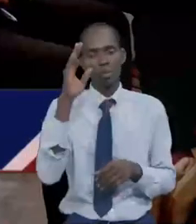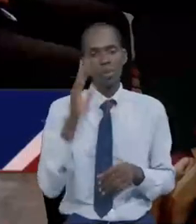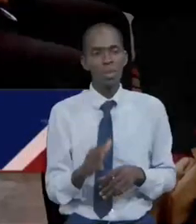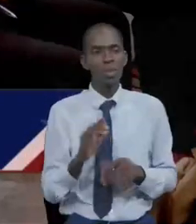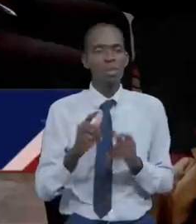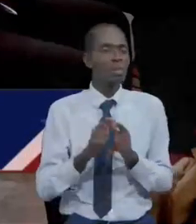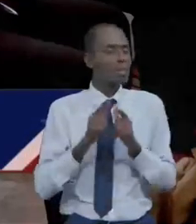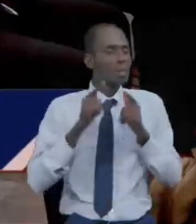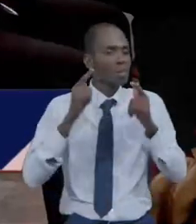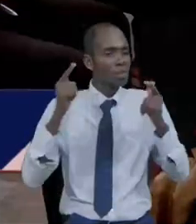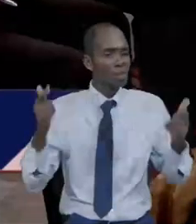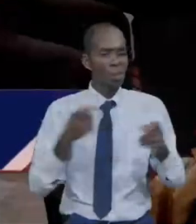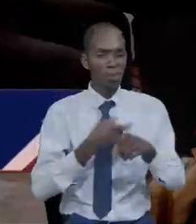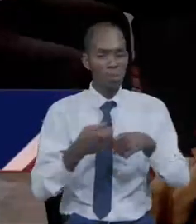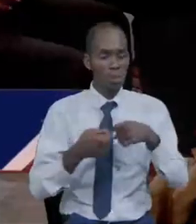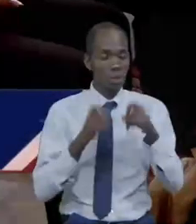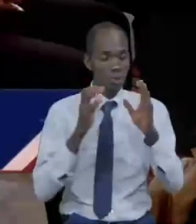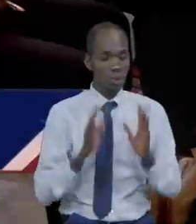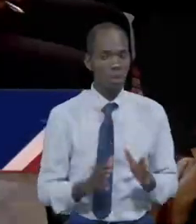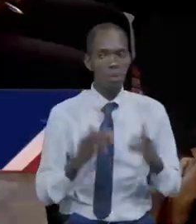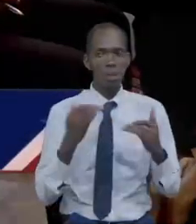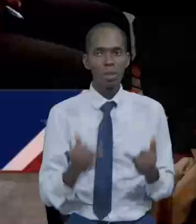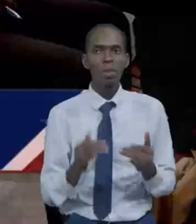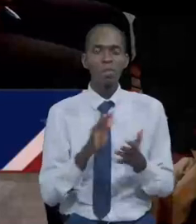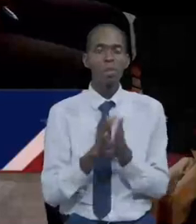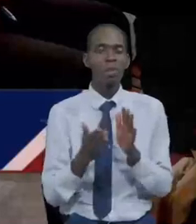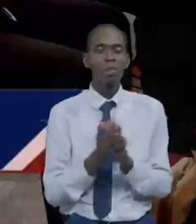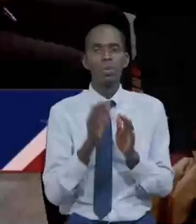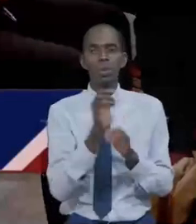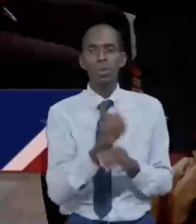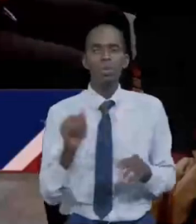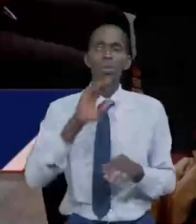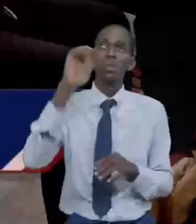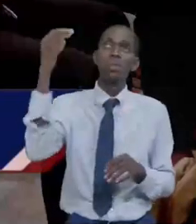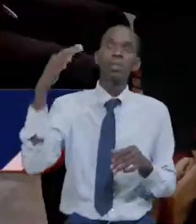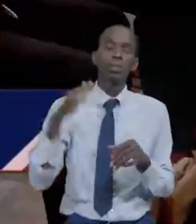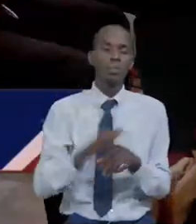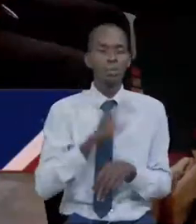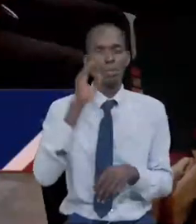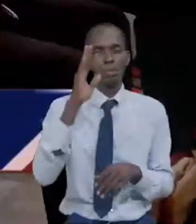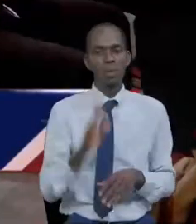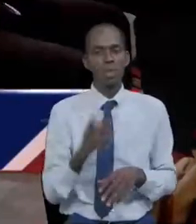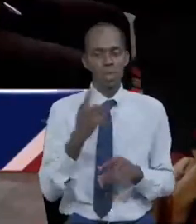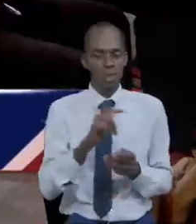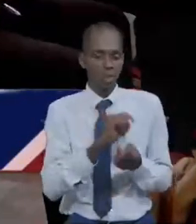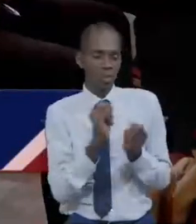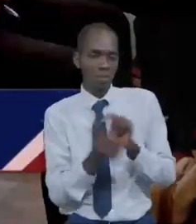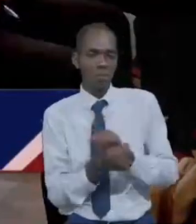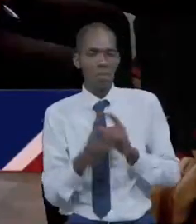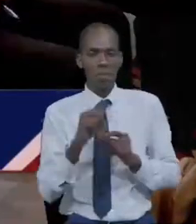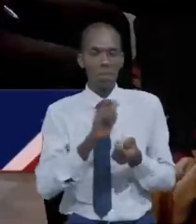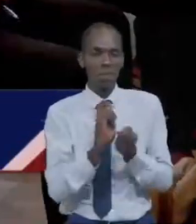persécuteur, un grand persécuteur est devenu un grand prédicateur. La transformation,